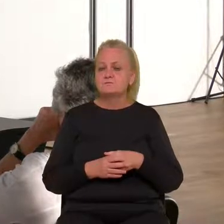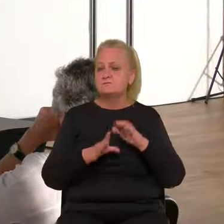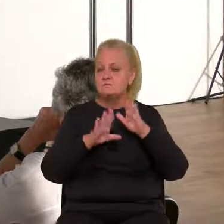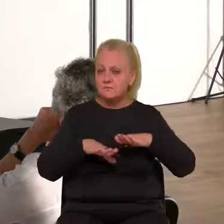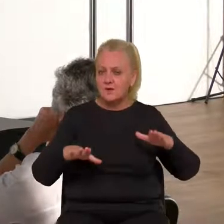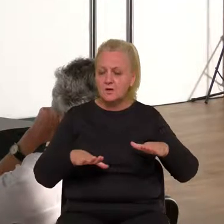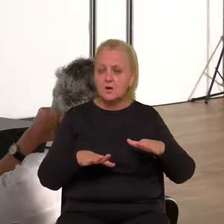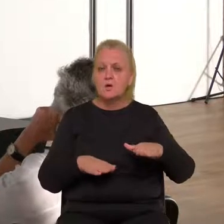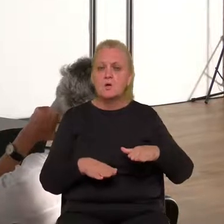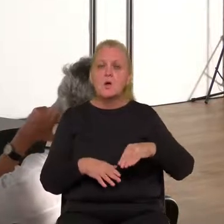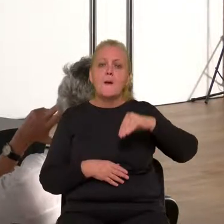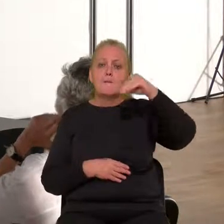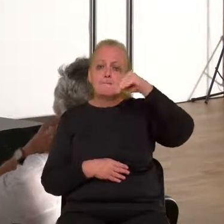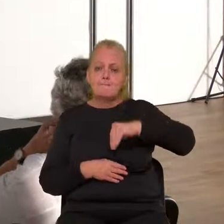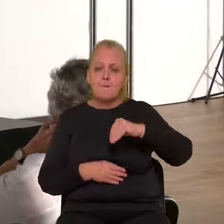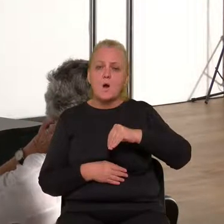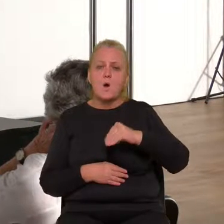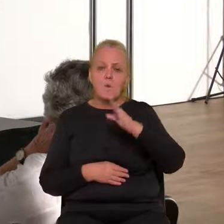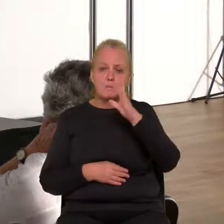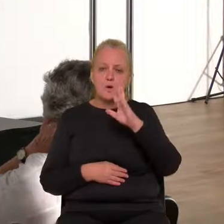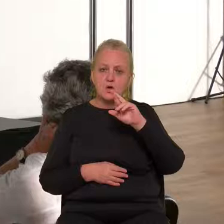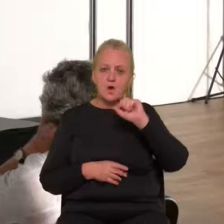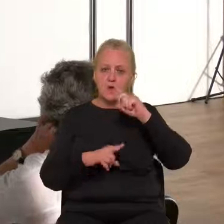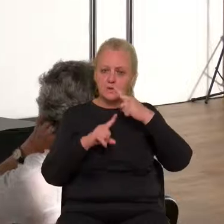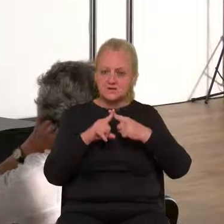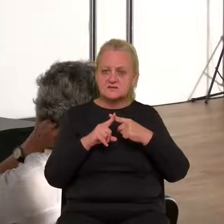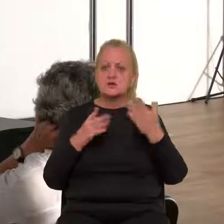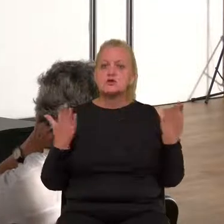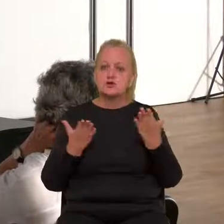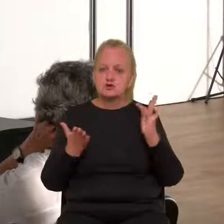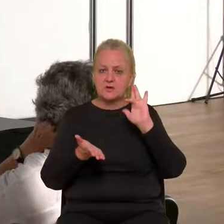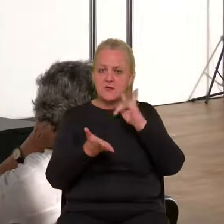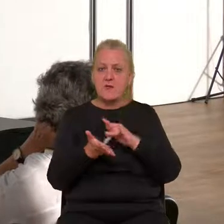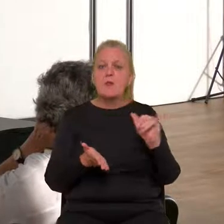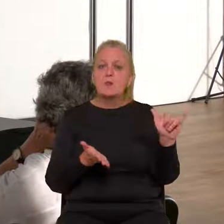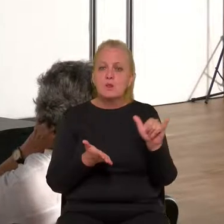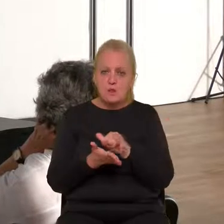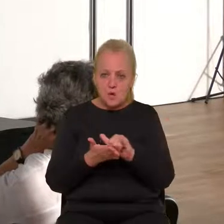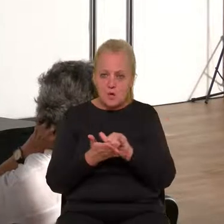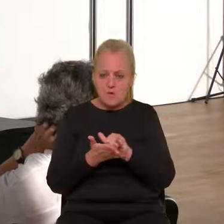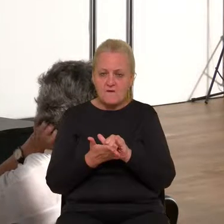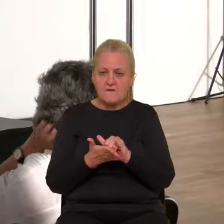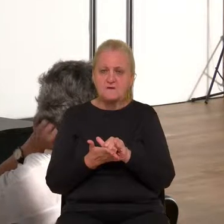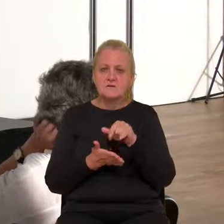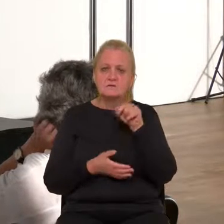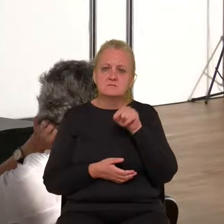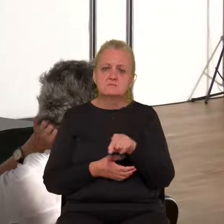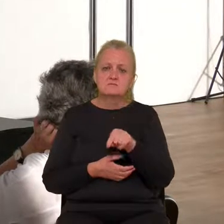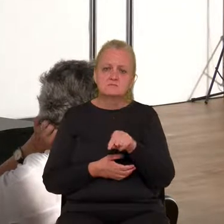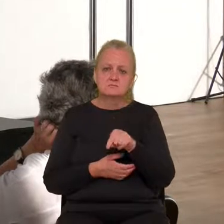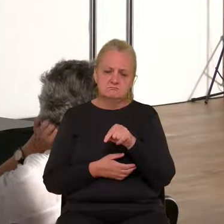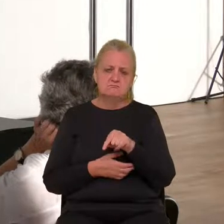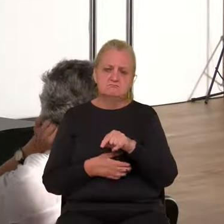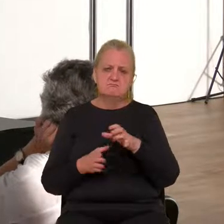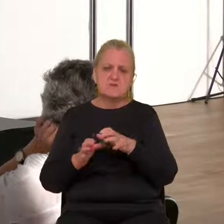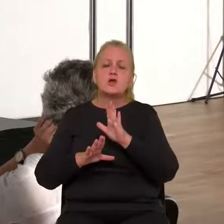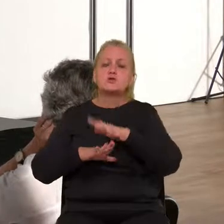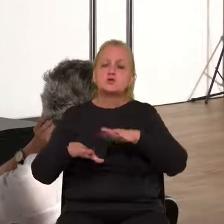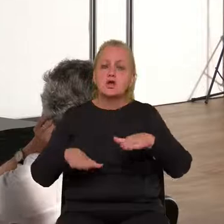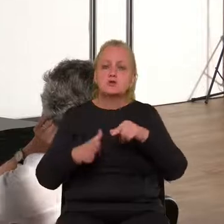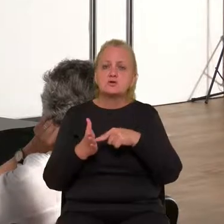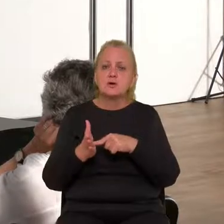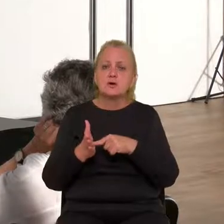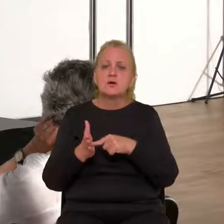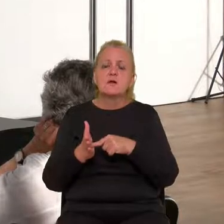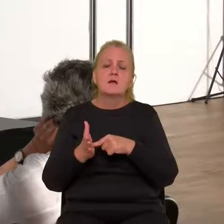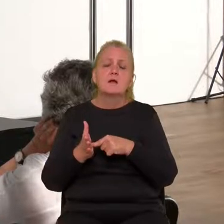z południowego Bronxu w Nowym Jorku, to jest drugi najbiedniejszy dystrykt i dzieci ze